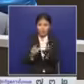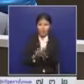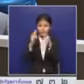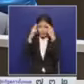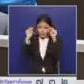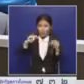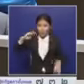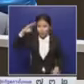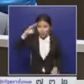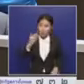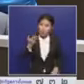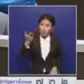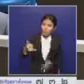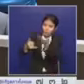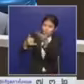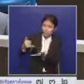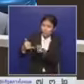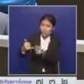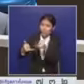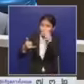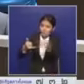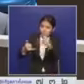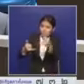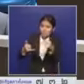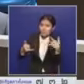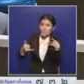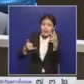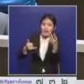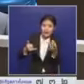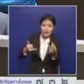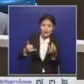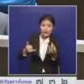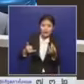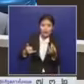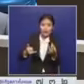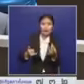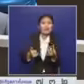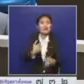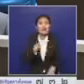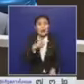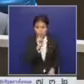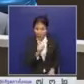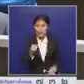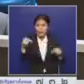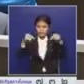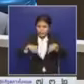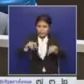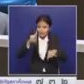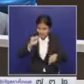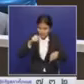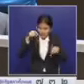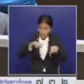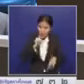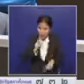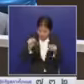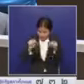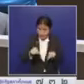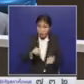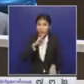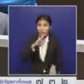จันทร์โอชานายกรัฐมนตรีทำผิดพลาดเราก็พูดกันในสภาสิ่งไหนที่ท่านทำถูก